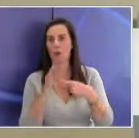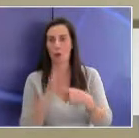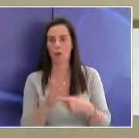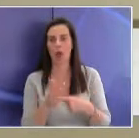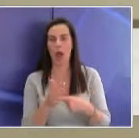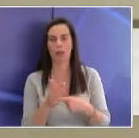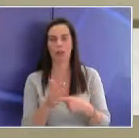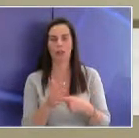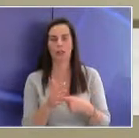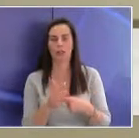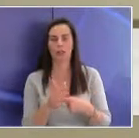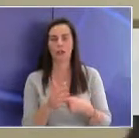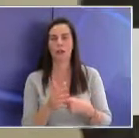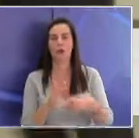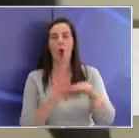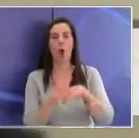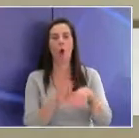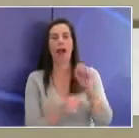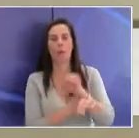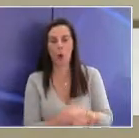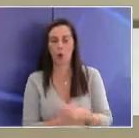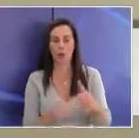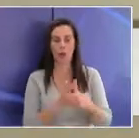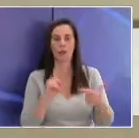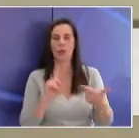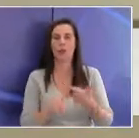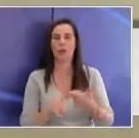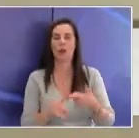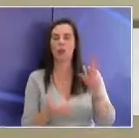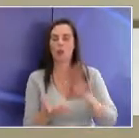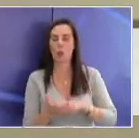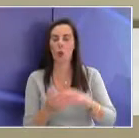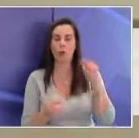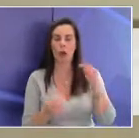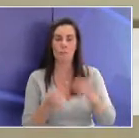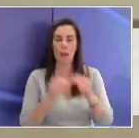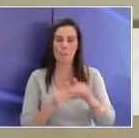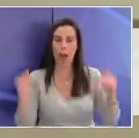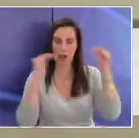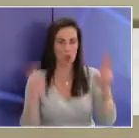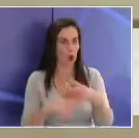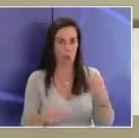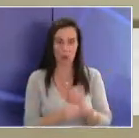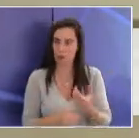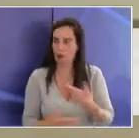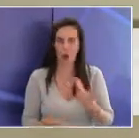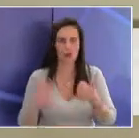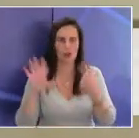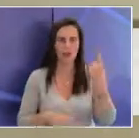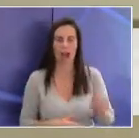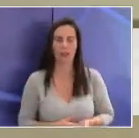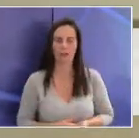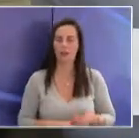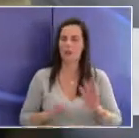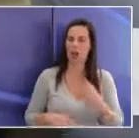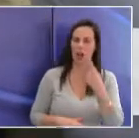למשל נושא של חוק ההתגברות, הנושא של זכות העמידה בבגץ, כל הדברים האלה, לא יכולנו לעשות, כי לא היה לנו 61 מנדטים.